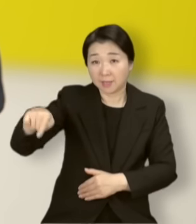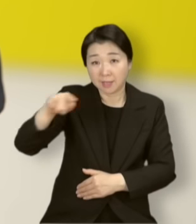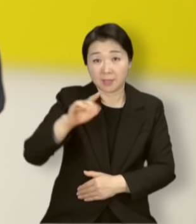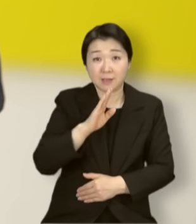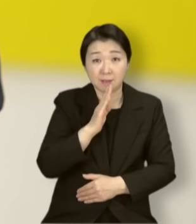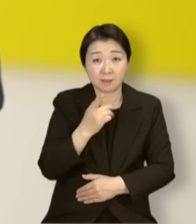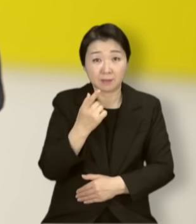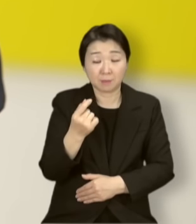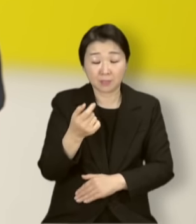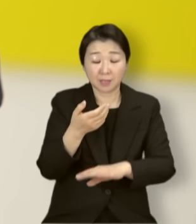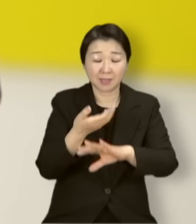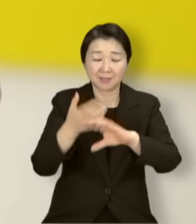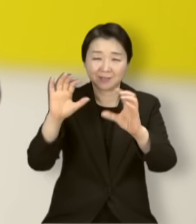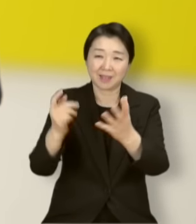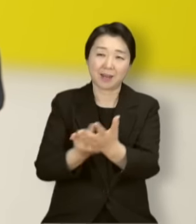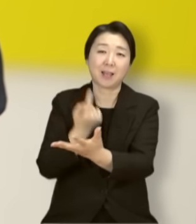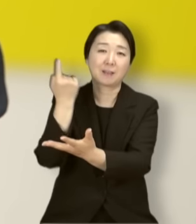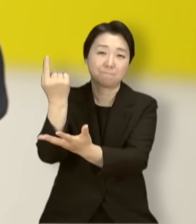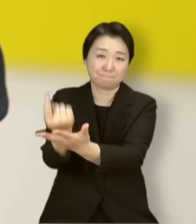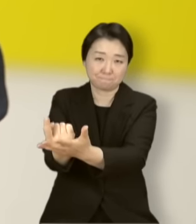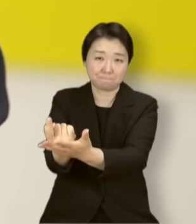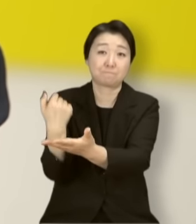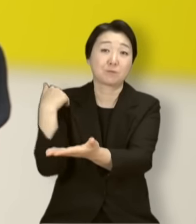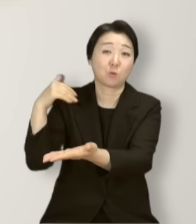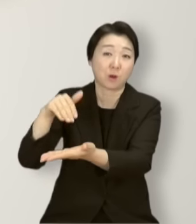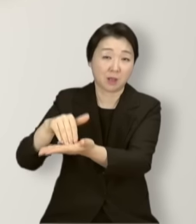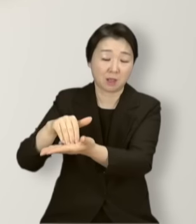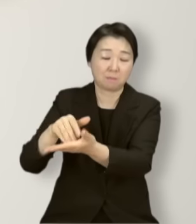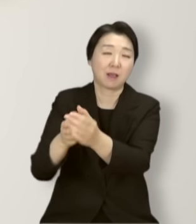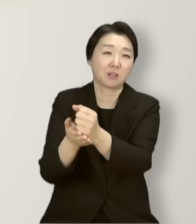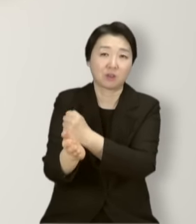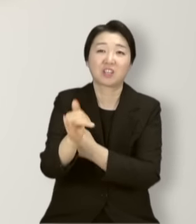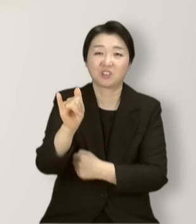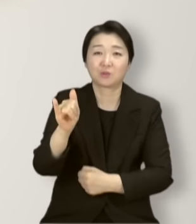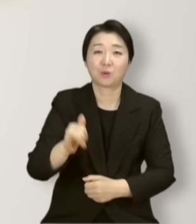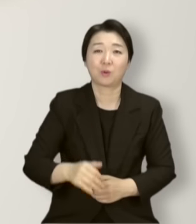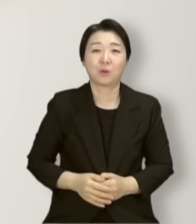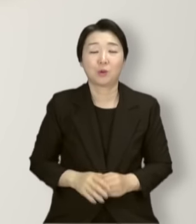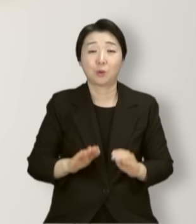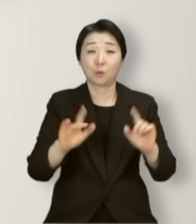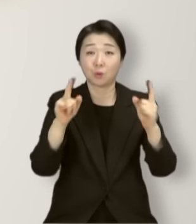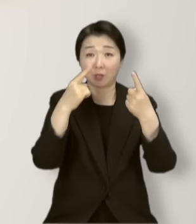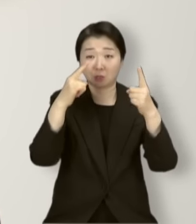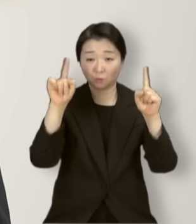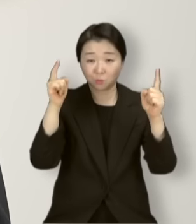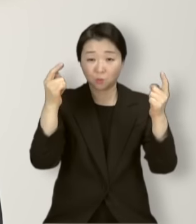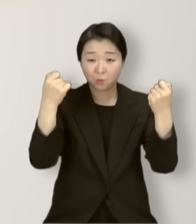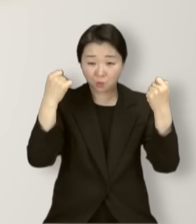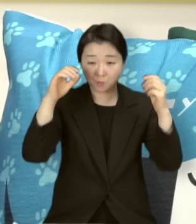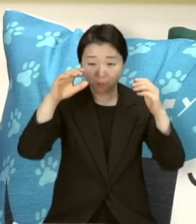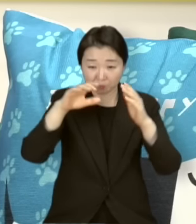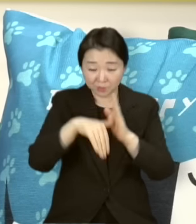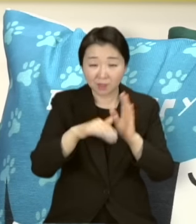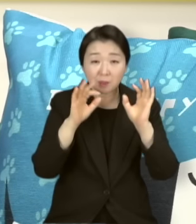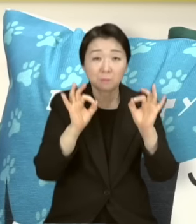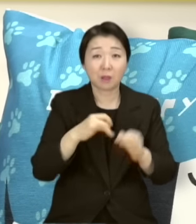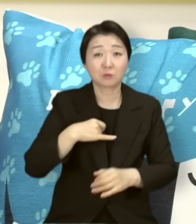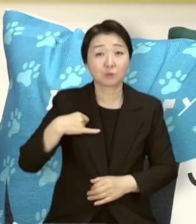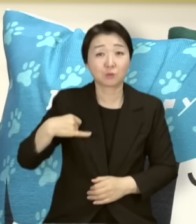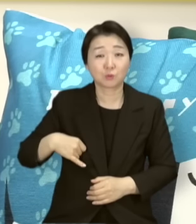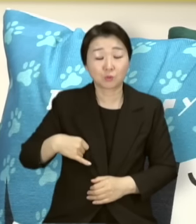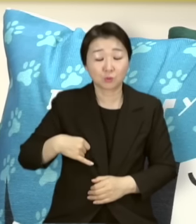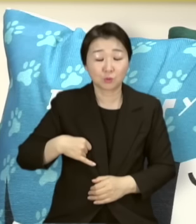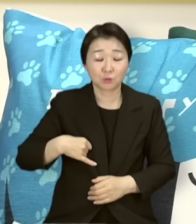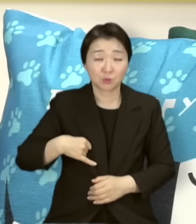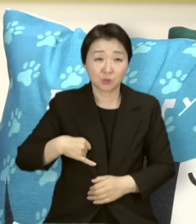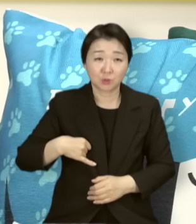나라에 가서 상당한 영향력을 갖는 와. 올해 제가 졸업식 때 보니까 중국의